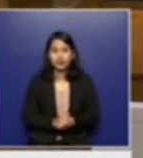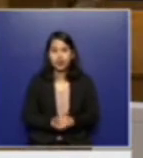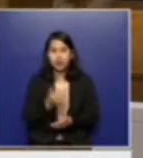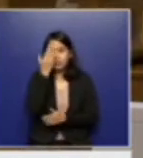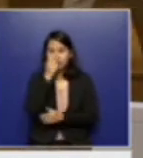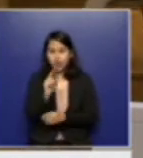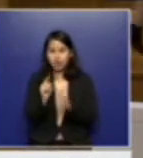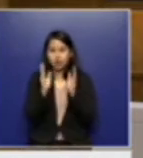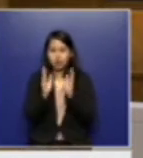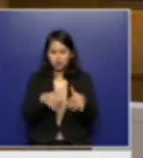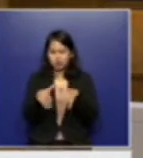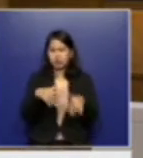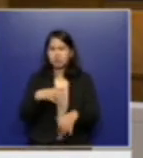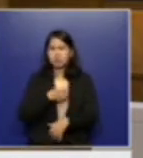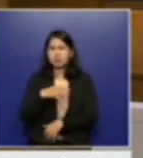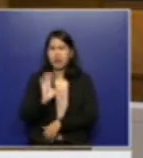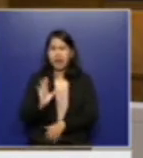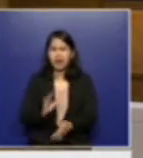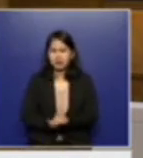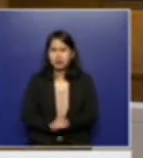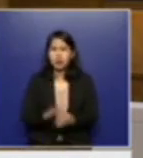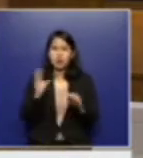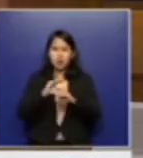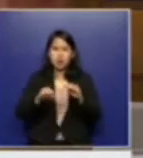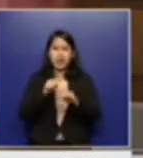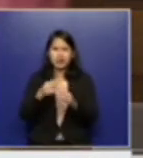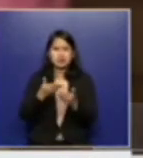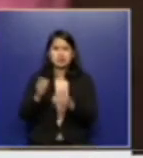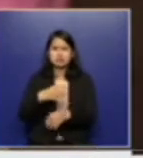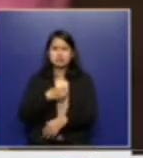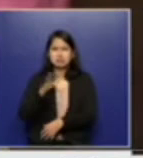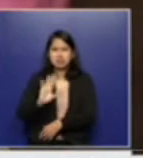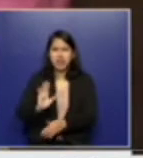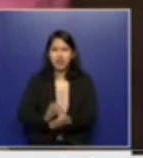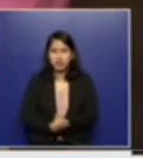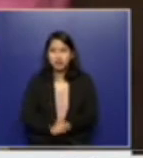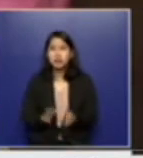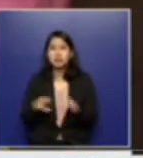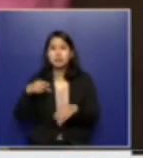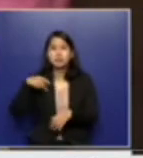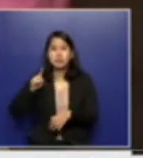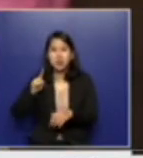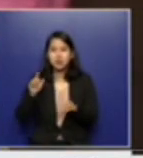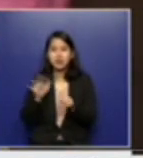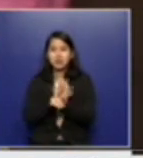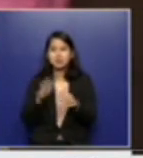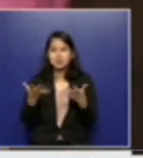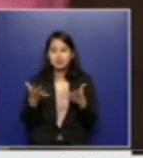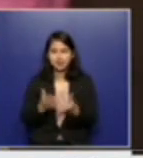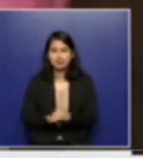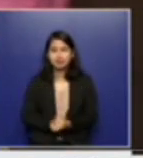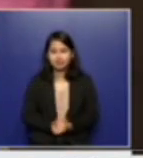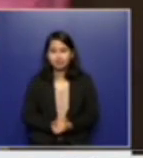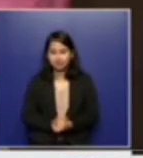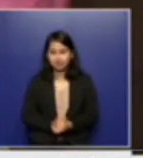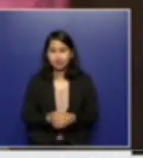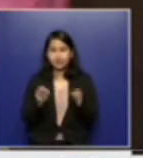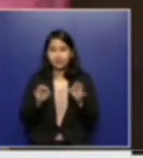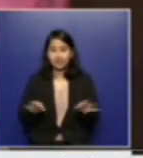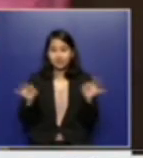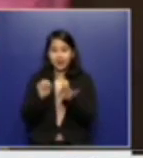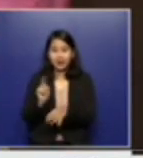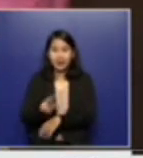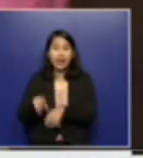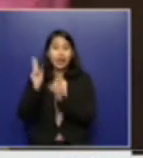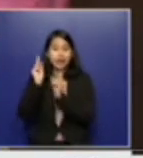องการของพี่น้องประชาชนในการใช้โครงการอันนี้ครับและที่สำคัญก็คือมันไม่เกิดประโยชน์เท่าที่ควรครับที่สำคัญก็คือมีข่าวบอกว่